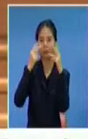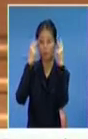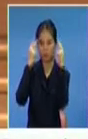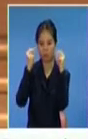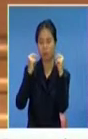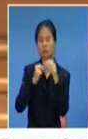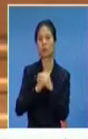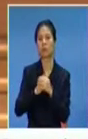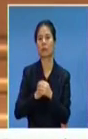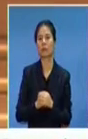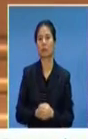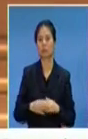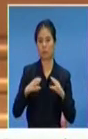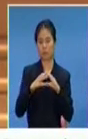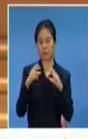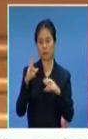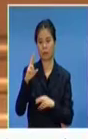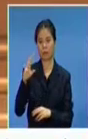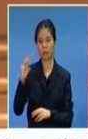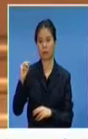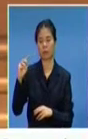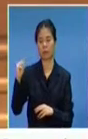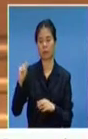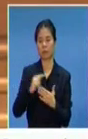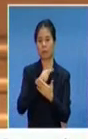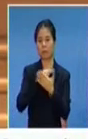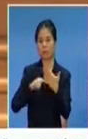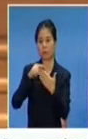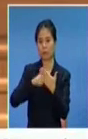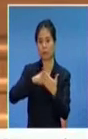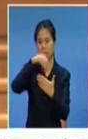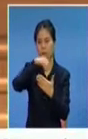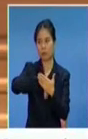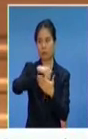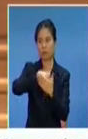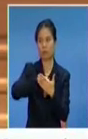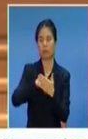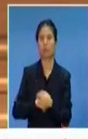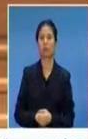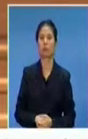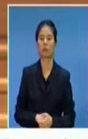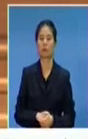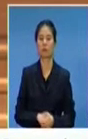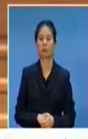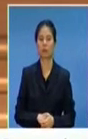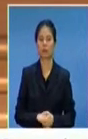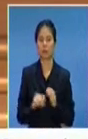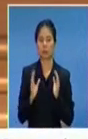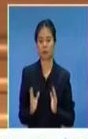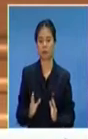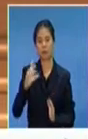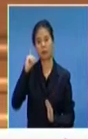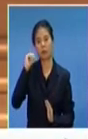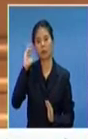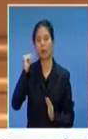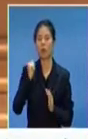ตรีเขาเลือกตั้งกันเป็นชั้นๆในการเลือกตั้งเขาให้ผู้ปกครองไปร่วมด้วยฮะท่านจับประเด็น